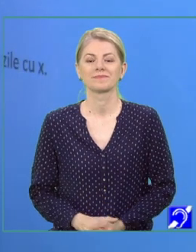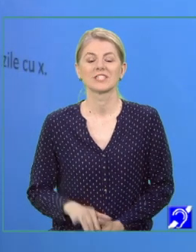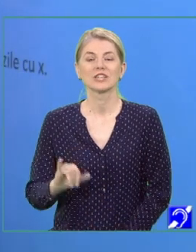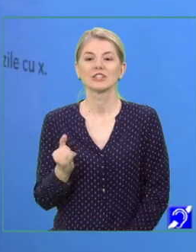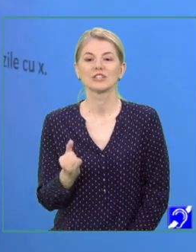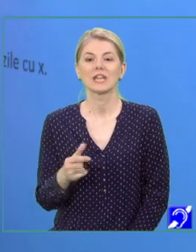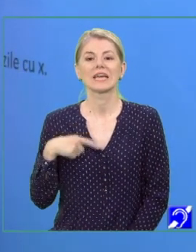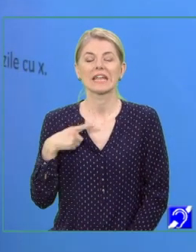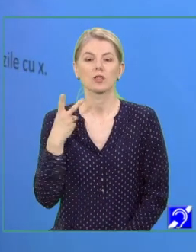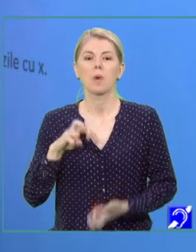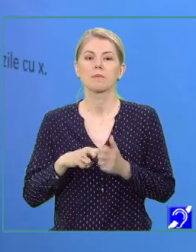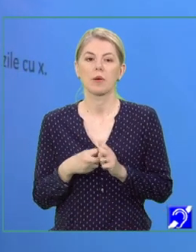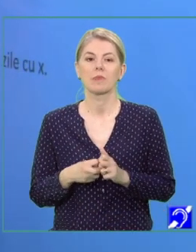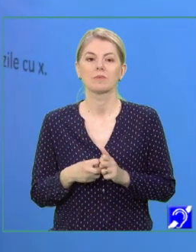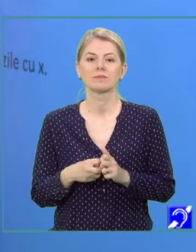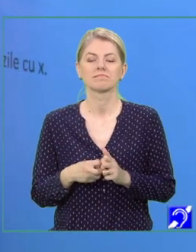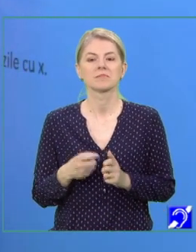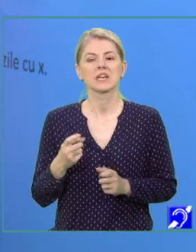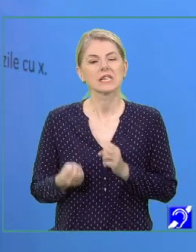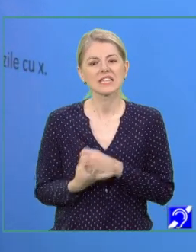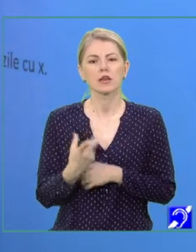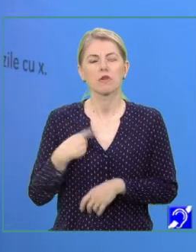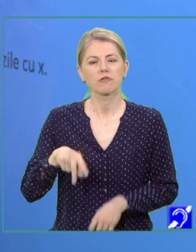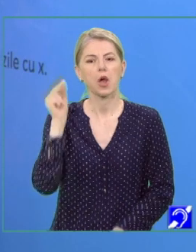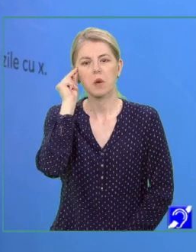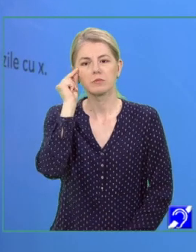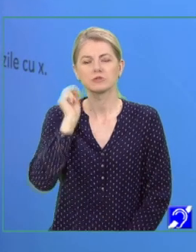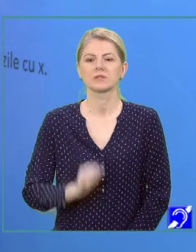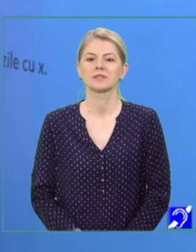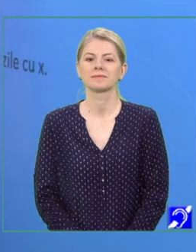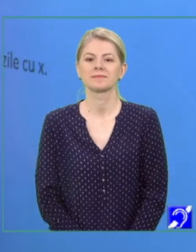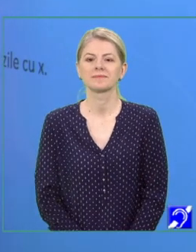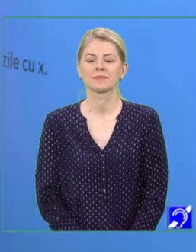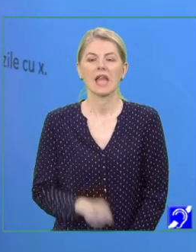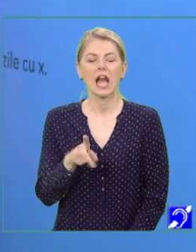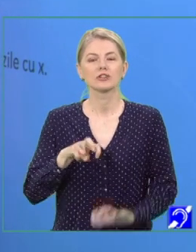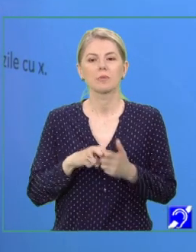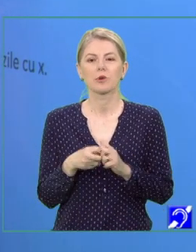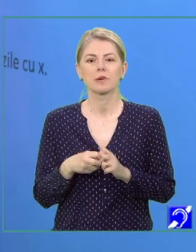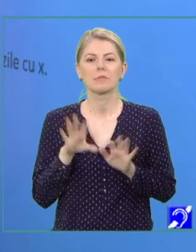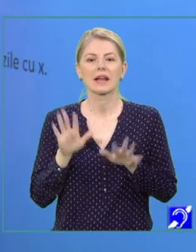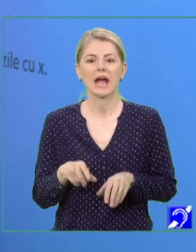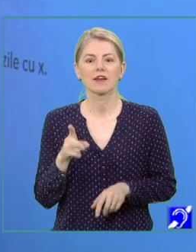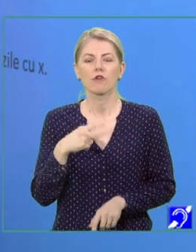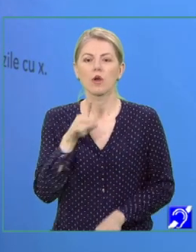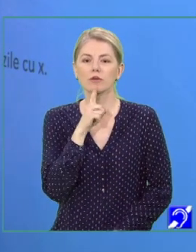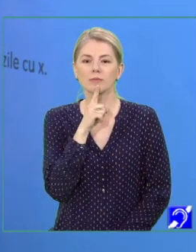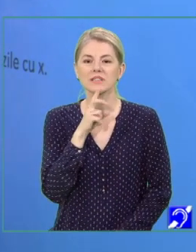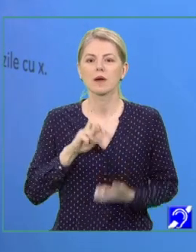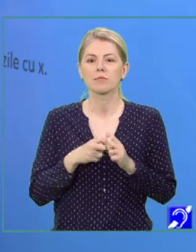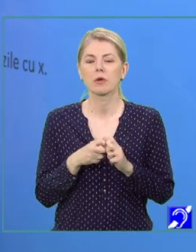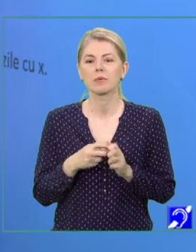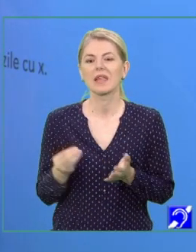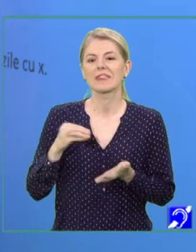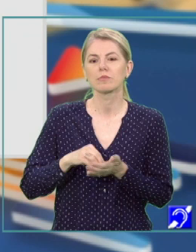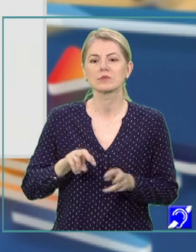Și este o problemă cu care din nou sunteți foarte obișnuiți. Acea problemă care voi o numiți problemă de pus